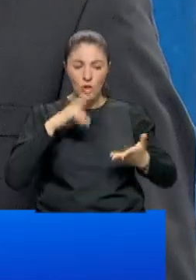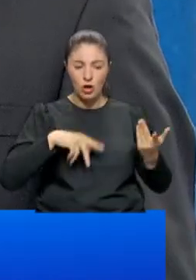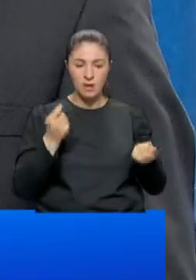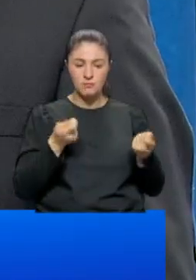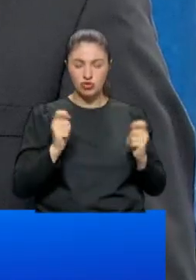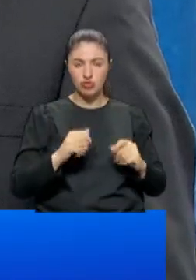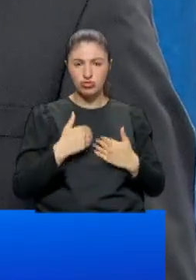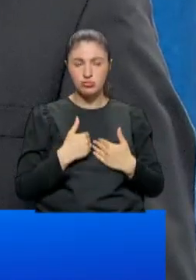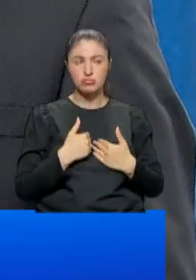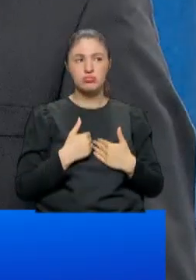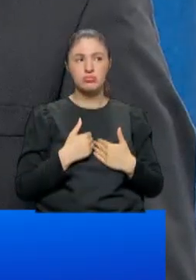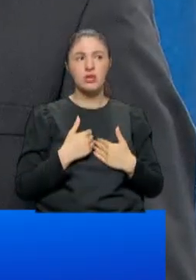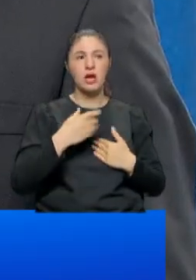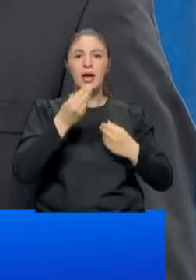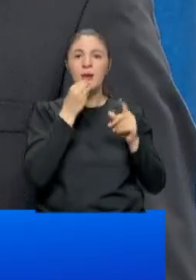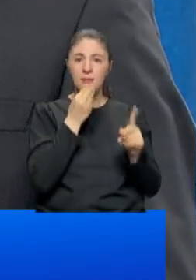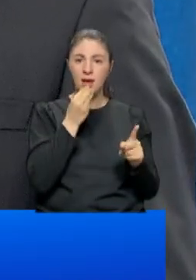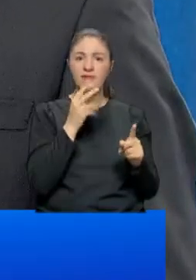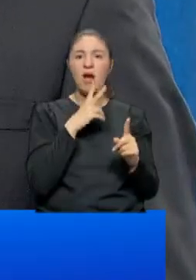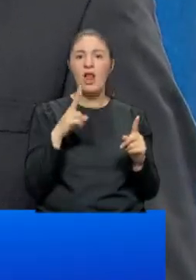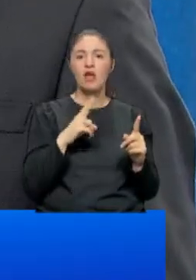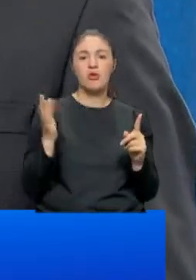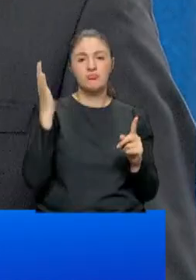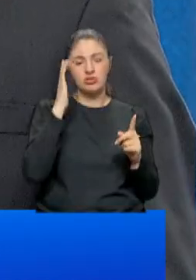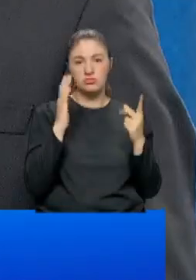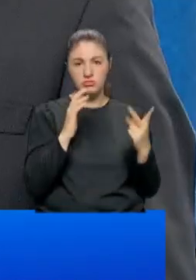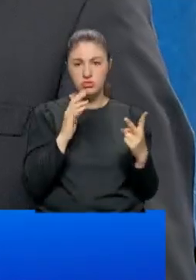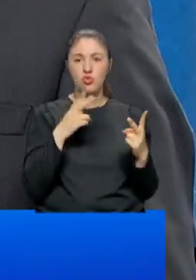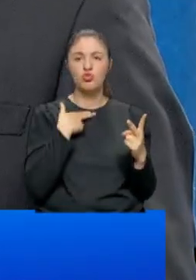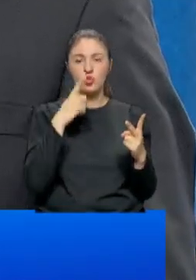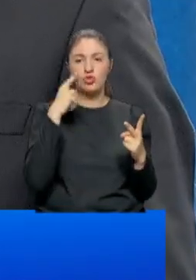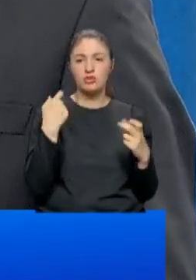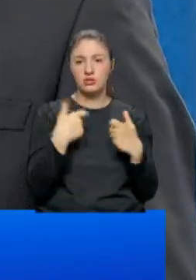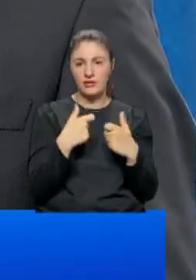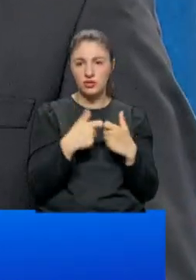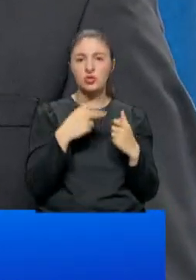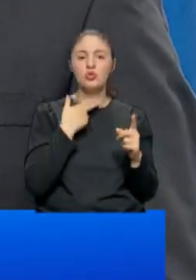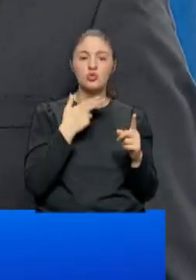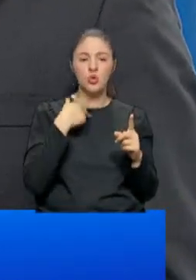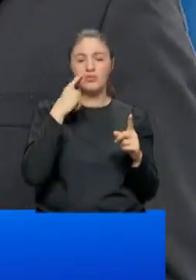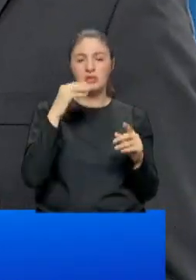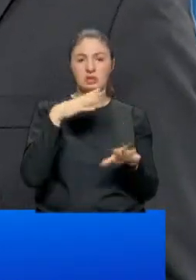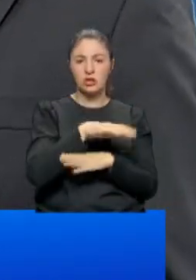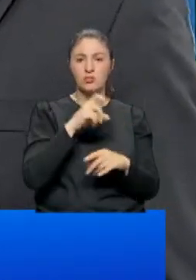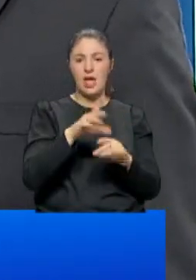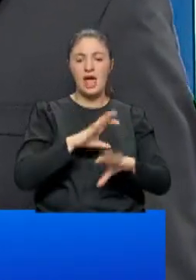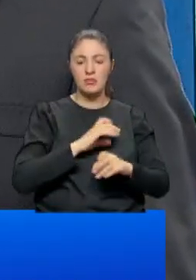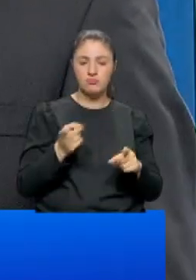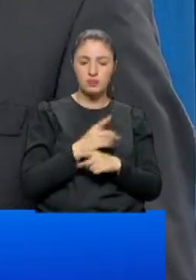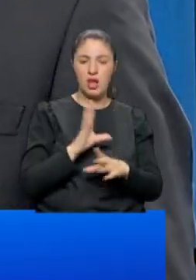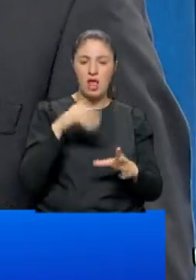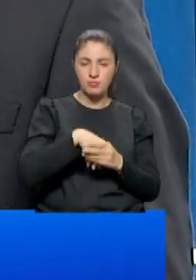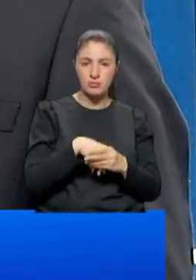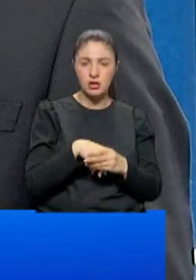okumaya çalıştığımda Gıda ve enerji başta Rusya Ukrayna Savaşı Rusya Ukrayna işgal yoğun etkileri de